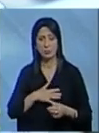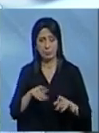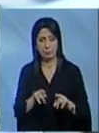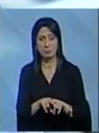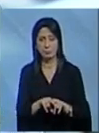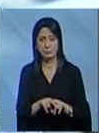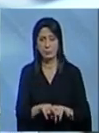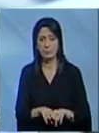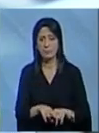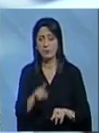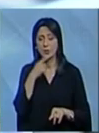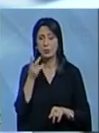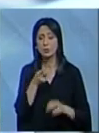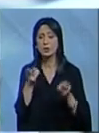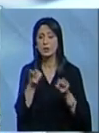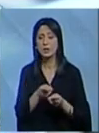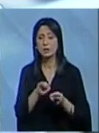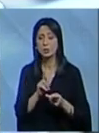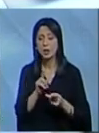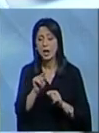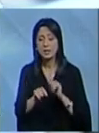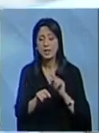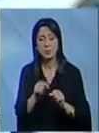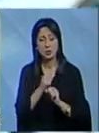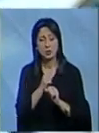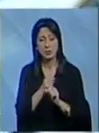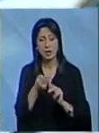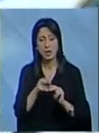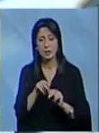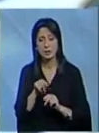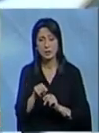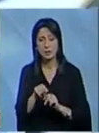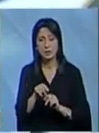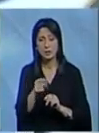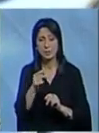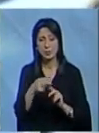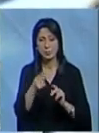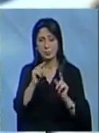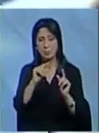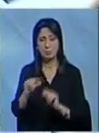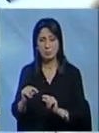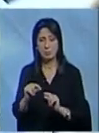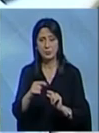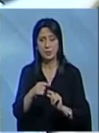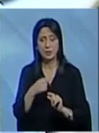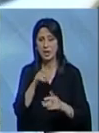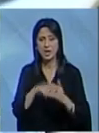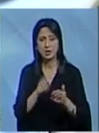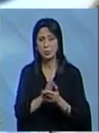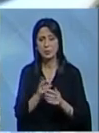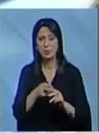აბსოლუტურად, რა თქმა უნდა, საჭიროა გარკვეული ნაბიჯების გადადგმა. ეს გაუფასურება, მე არ ვარ